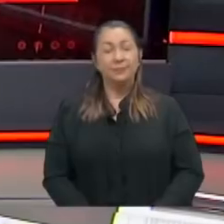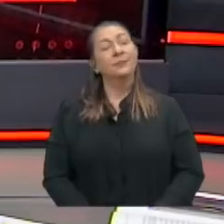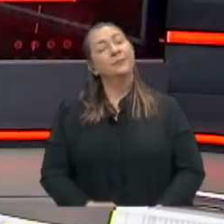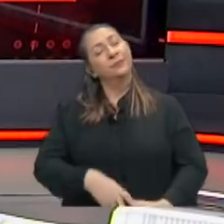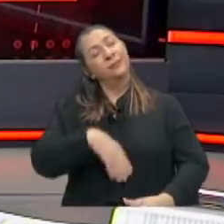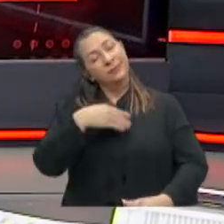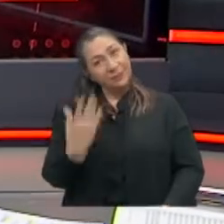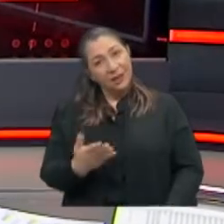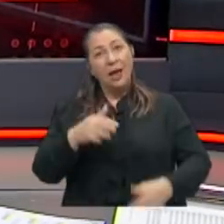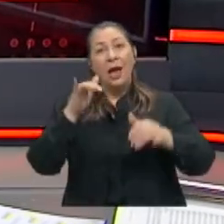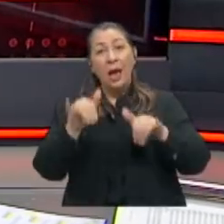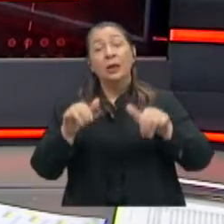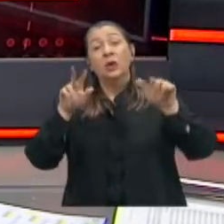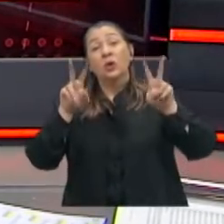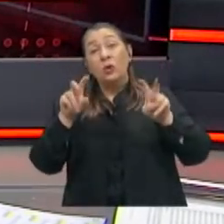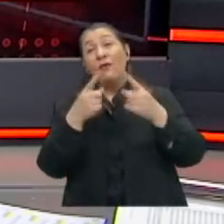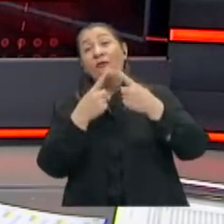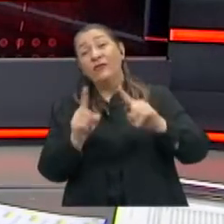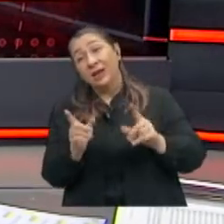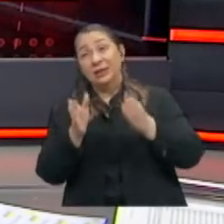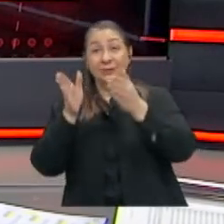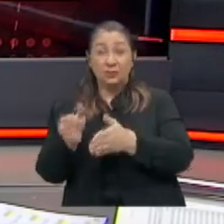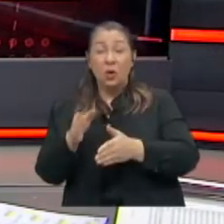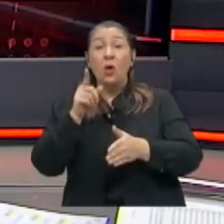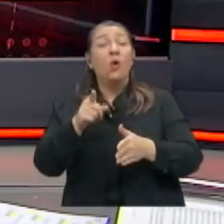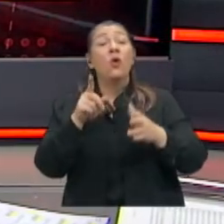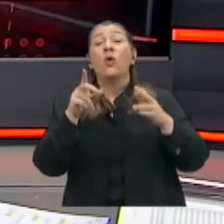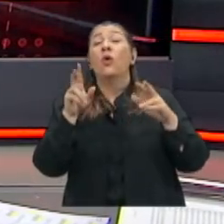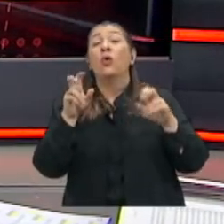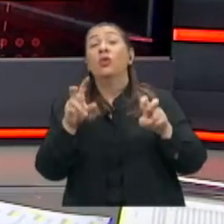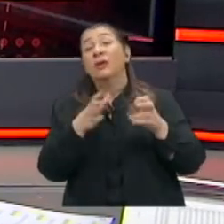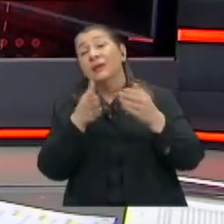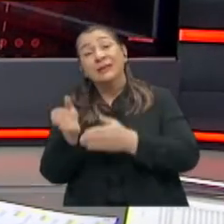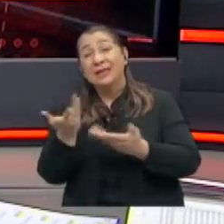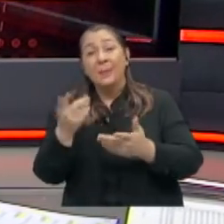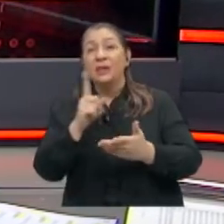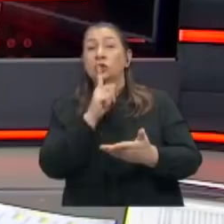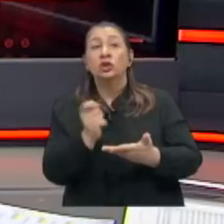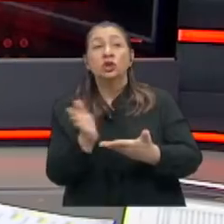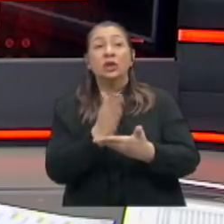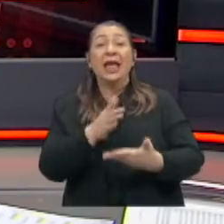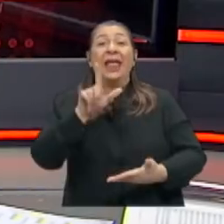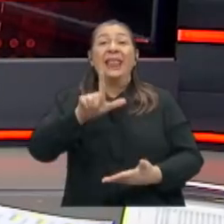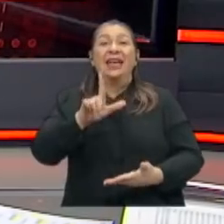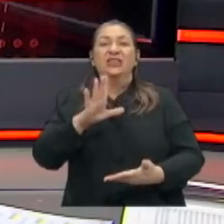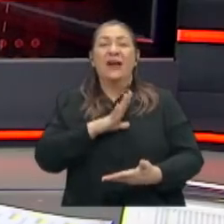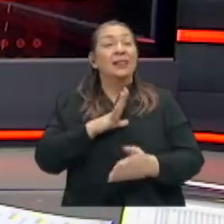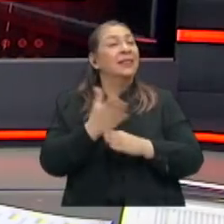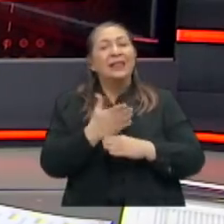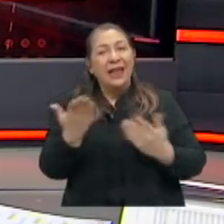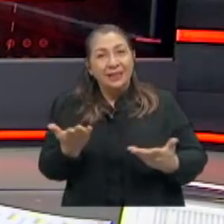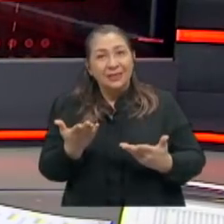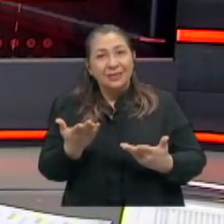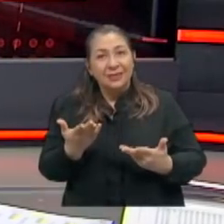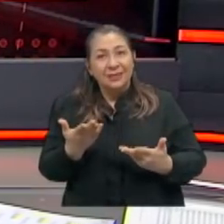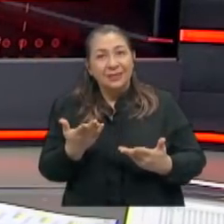Geçelim aynı konunun farklı bir boyutuna. O boyut bir sözlüğe ihtiyaç duyuyor artık. Neden?